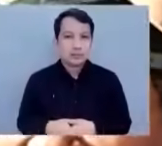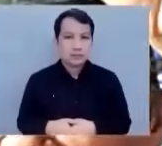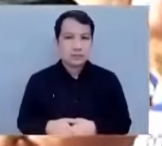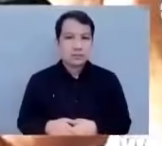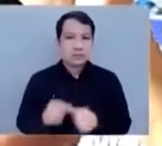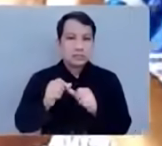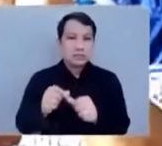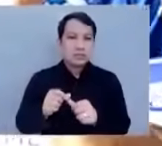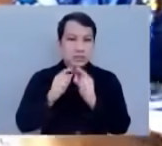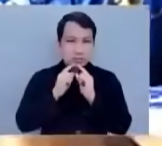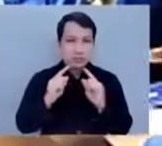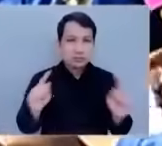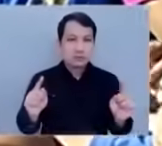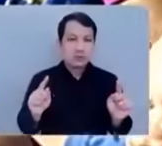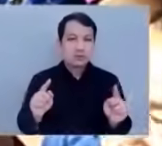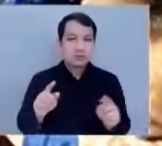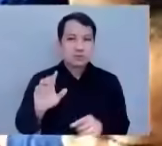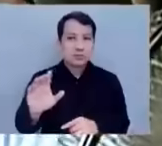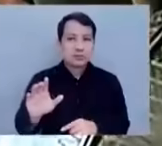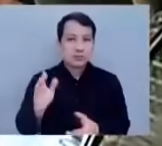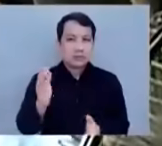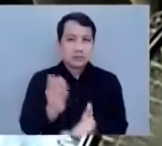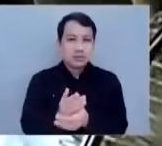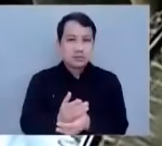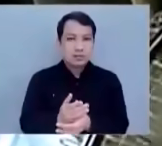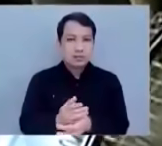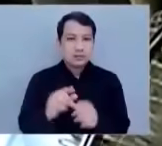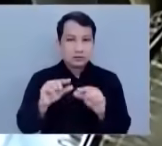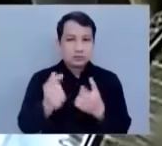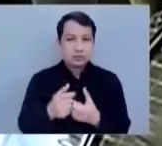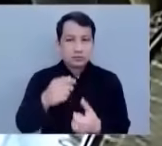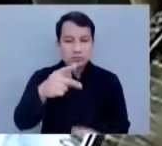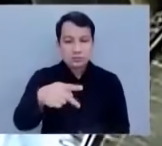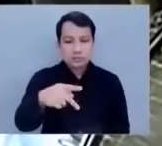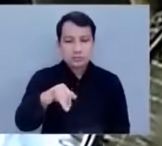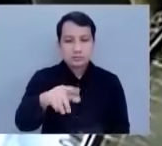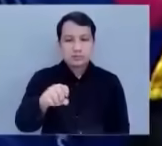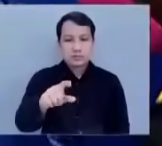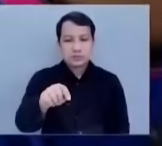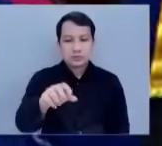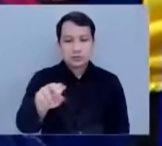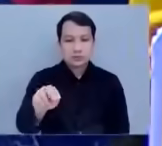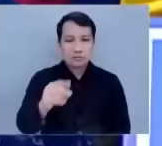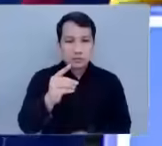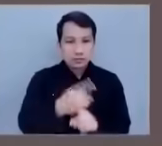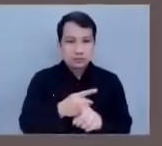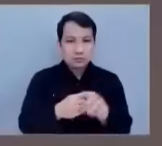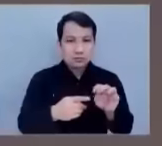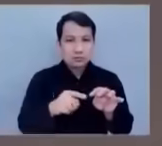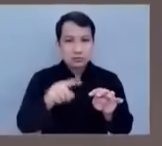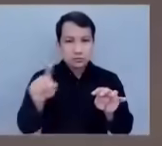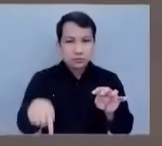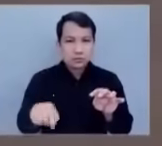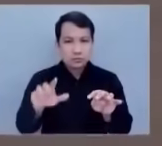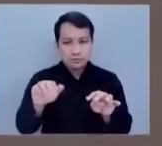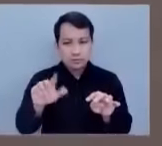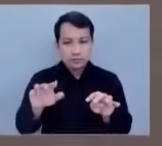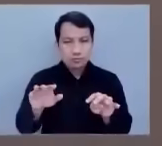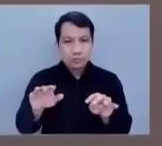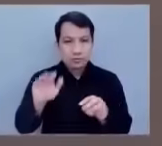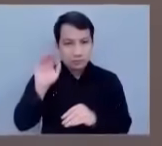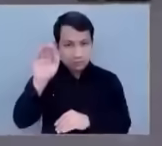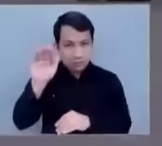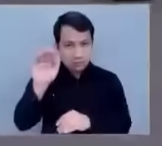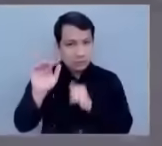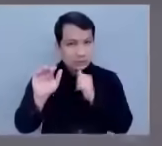nag-anunsyo naman ng panibagong tigil pasada ang grupong piston mula December 14 hanggang 15. Bilang pagtutol pa rin yan